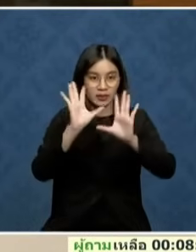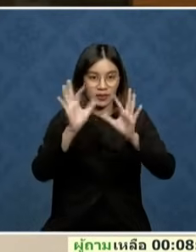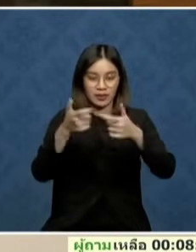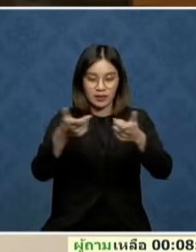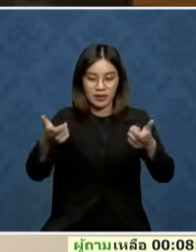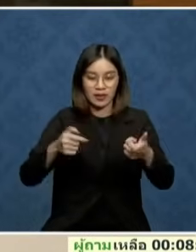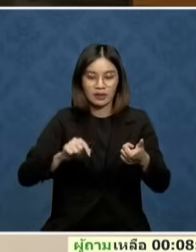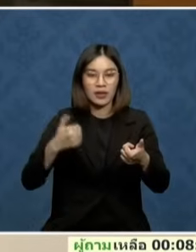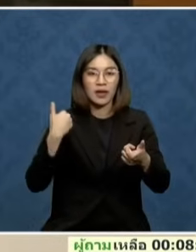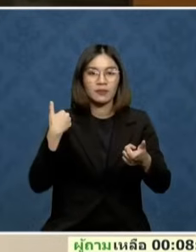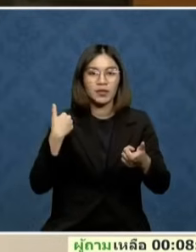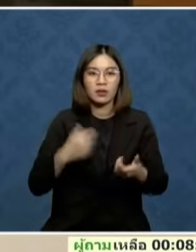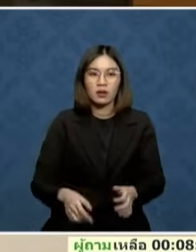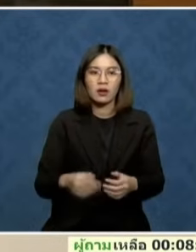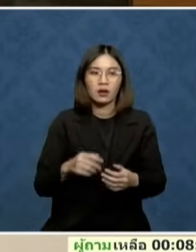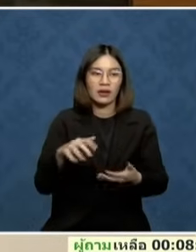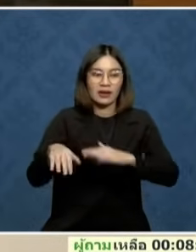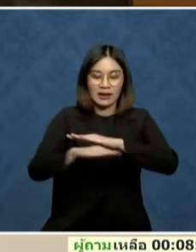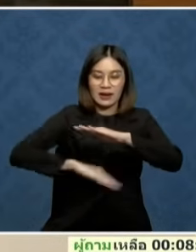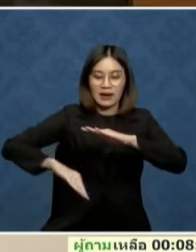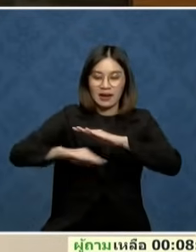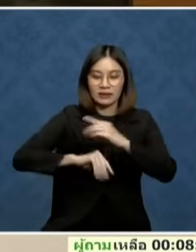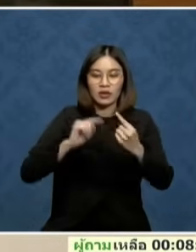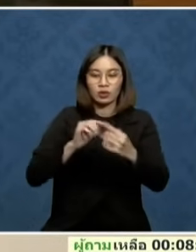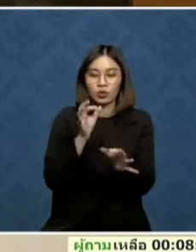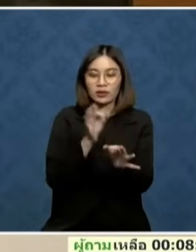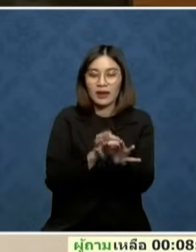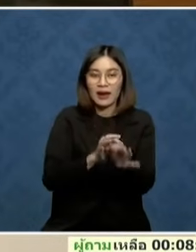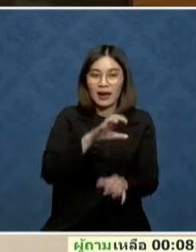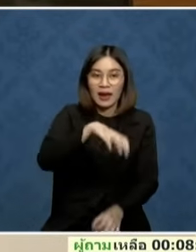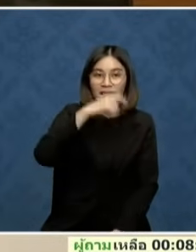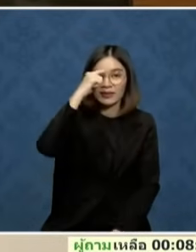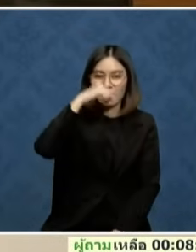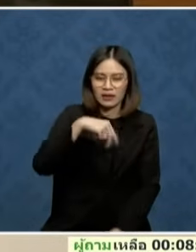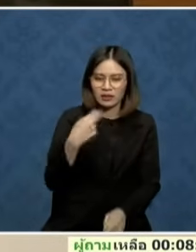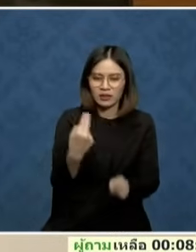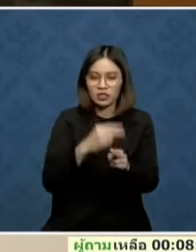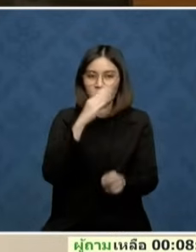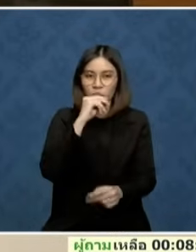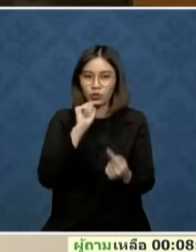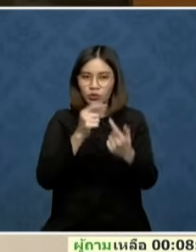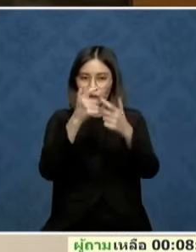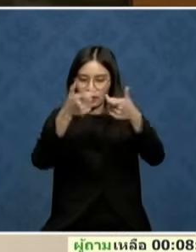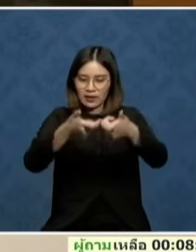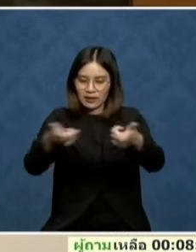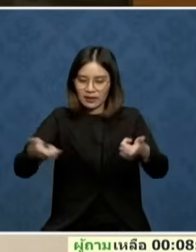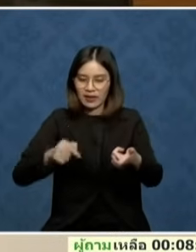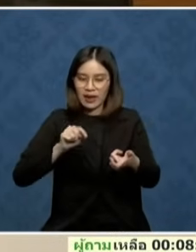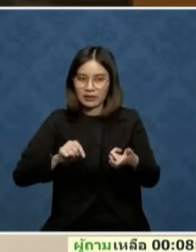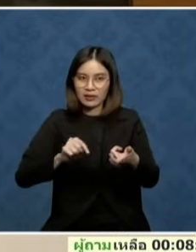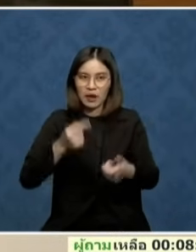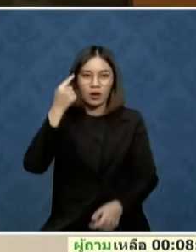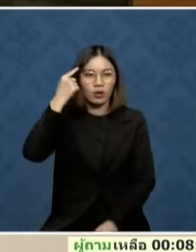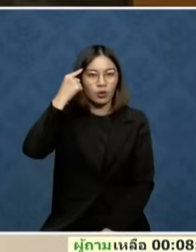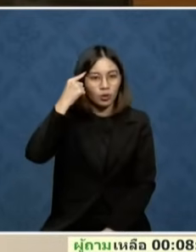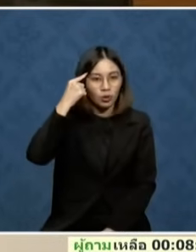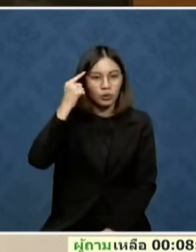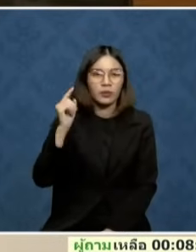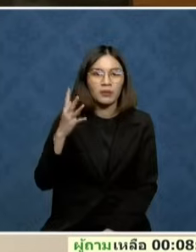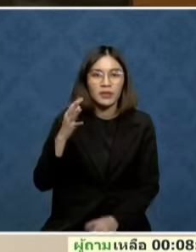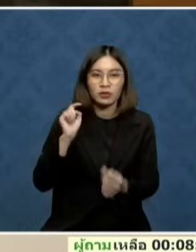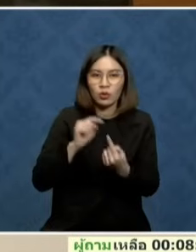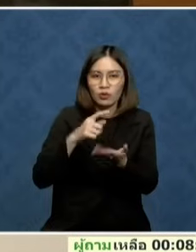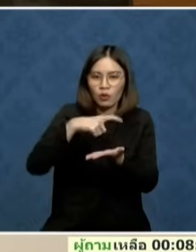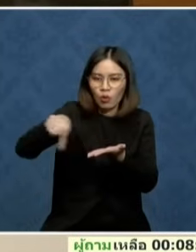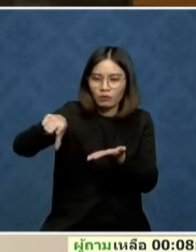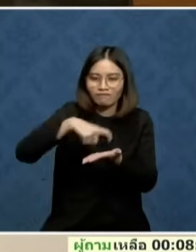าวว่าไม่พบหลักฐานที่ระบุว่าธนาคารไทยที่ถูกอ้างถึงในรายงานรับรู้ว่าธุรกรรม